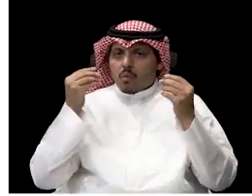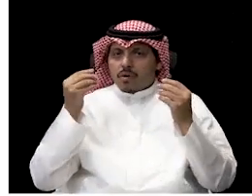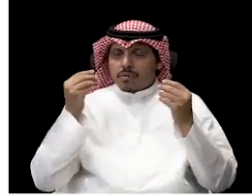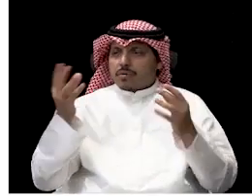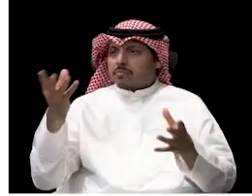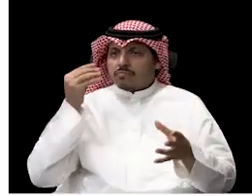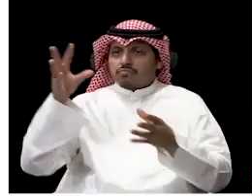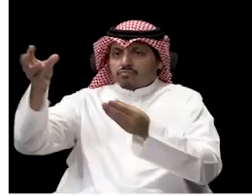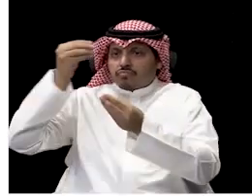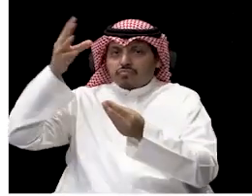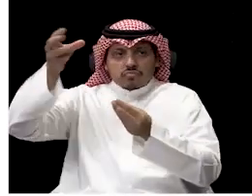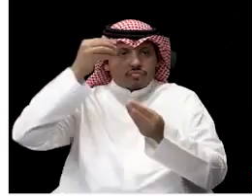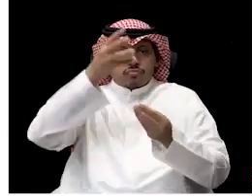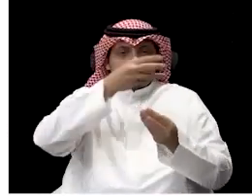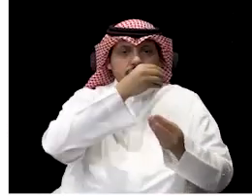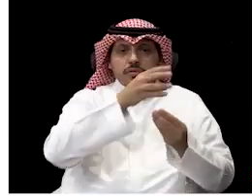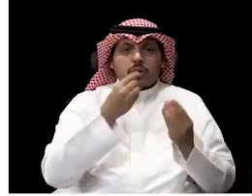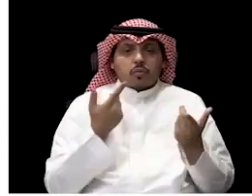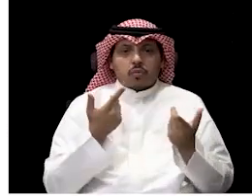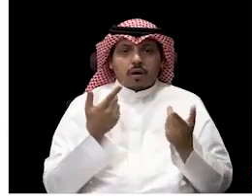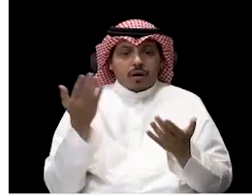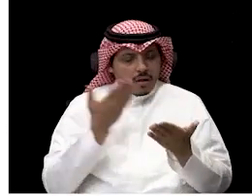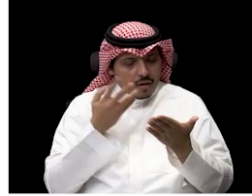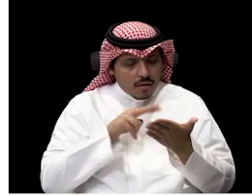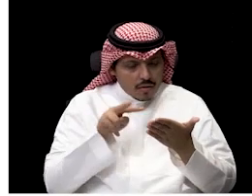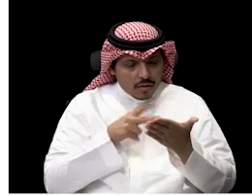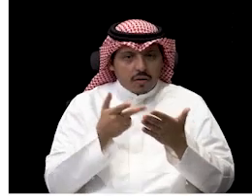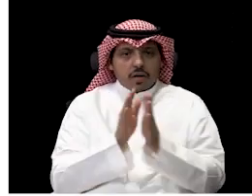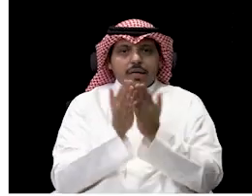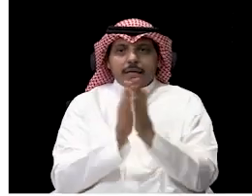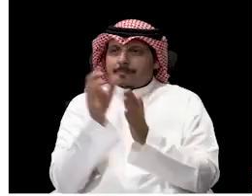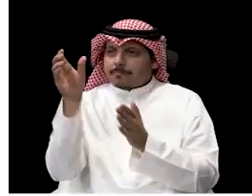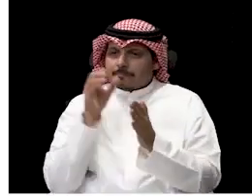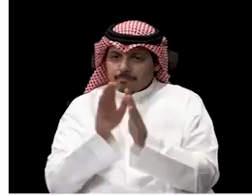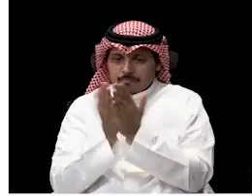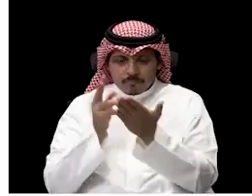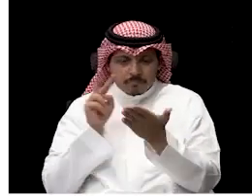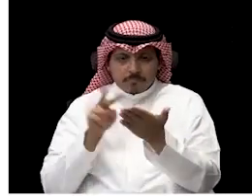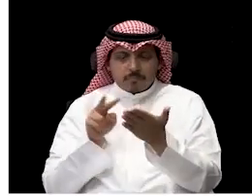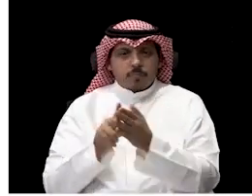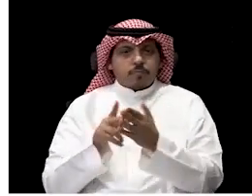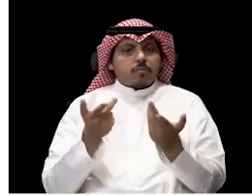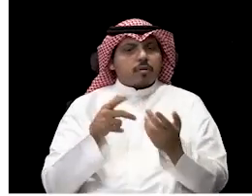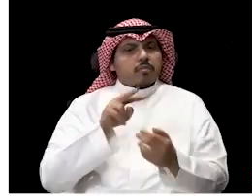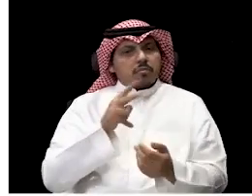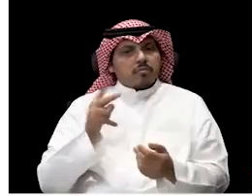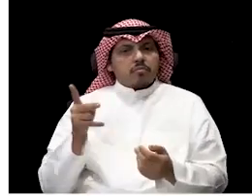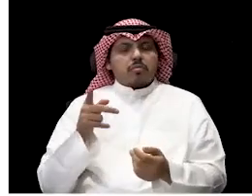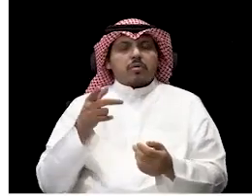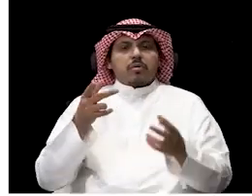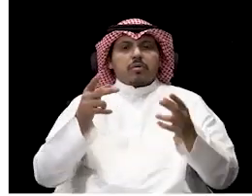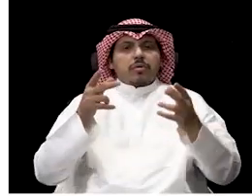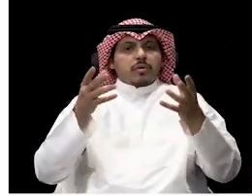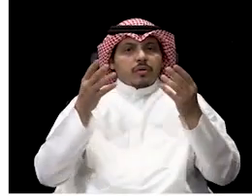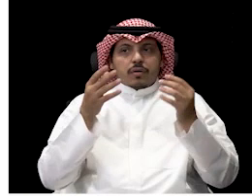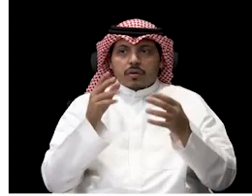معلومات وصلت إليها عن طريق ماذا؟ القراءة، الاطلاع على الكتب، الموسوعات، المصادر المختلفة، الاستفادة